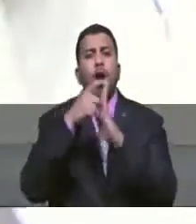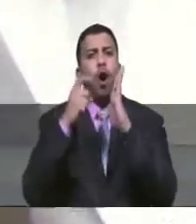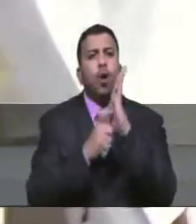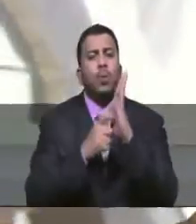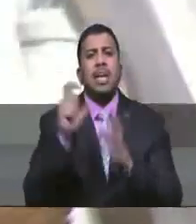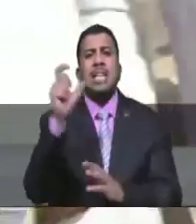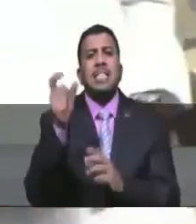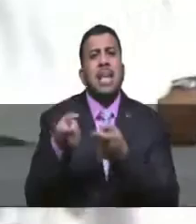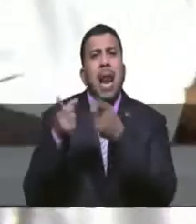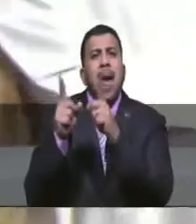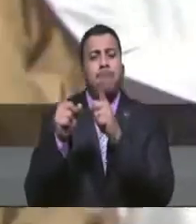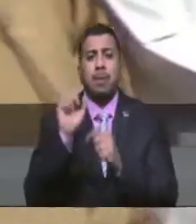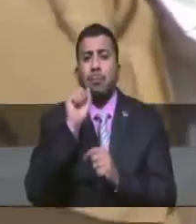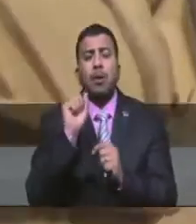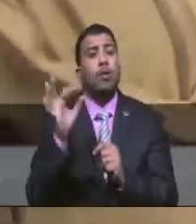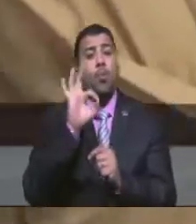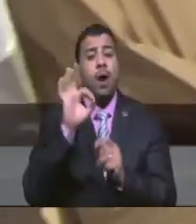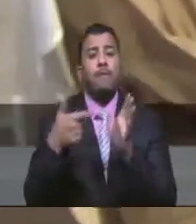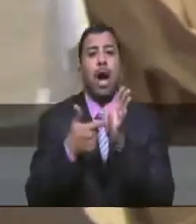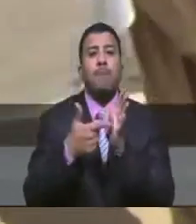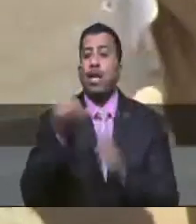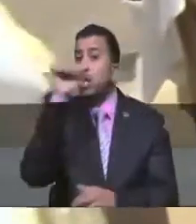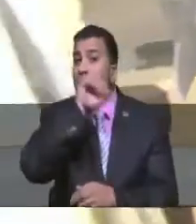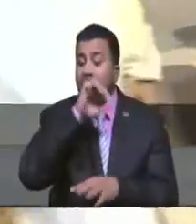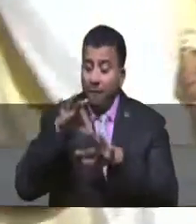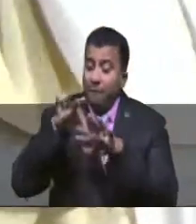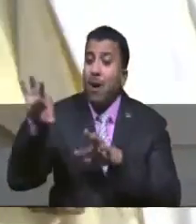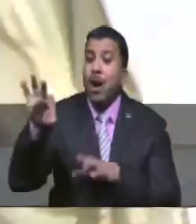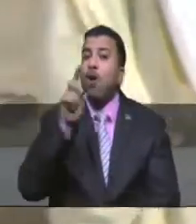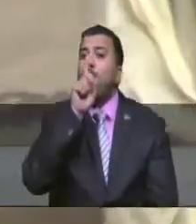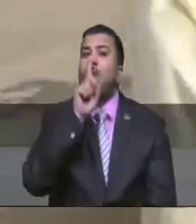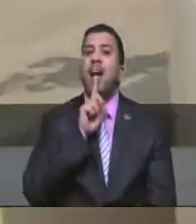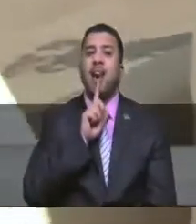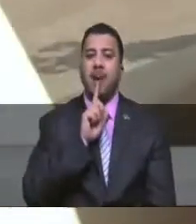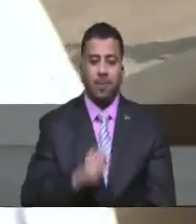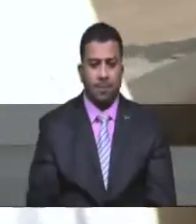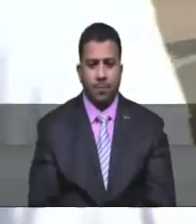المصرفي الإسلامي والذي أقيم بجامعة الشارقة فرع مدينة خورفكان.